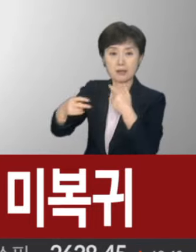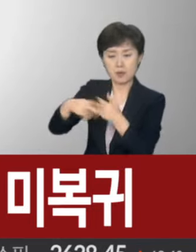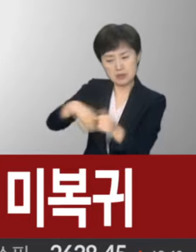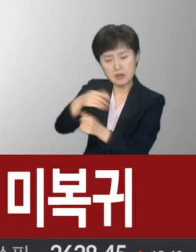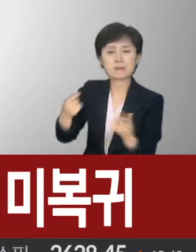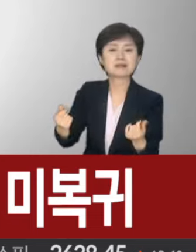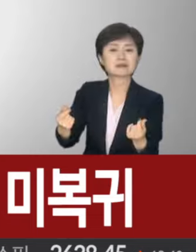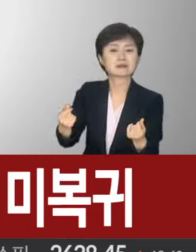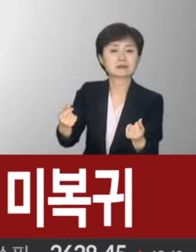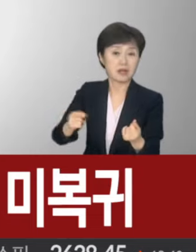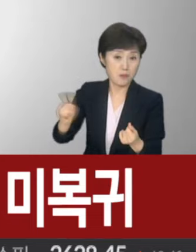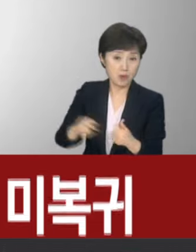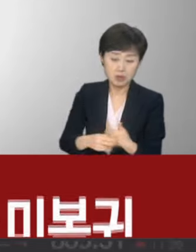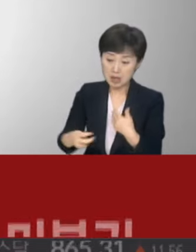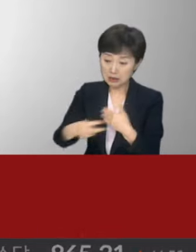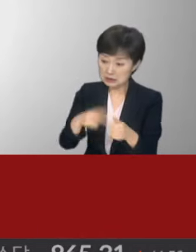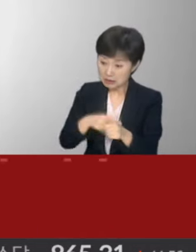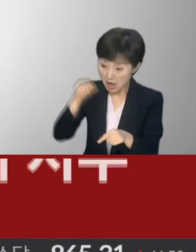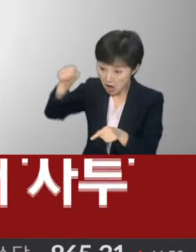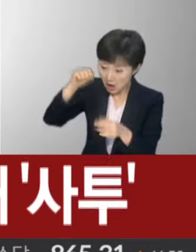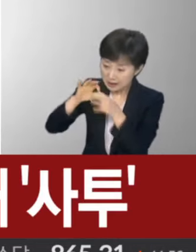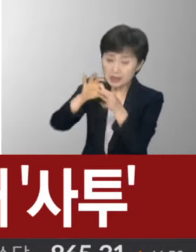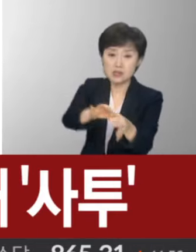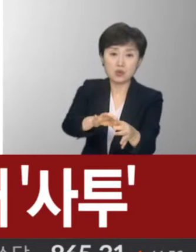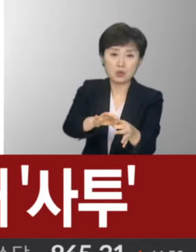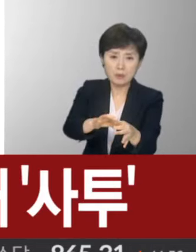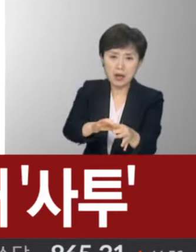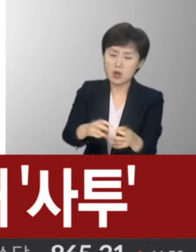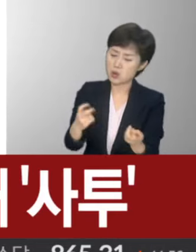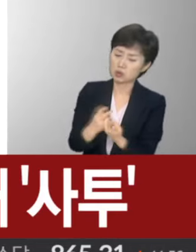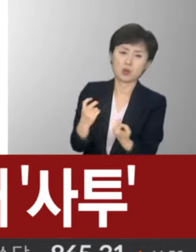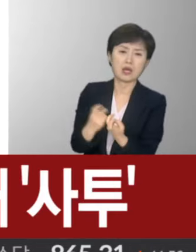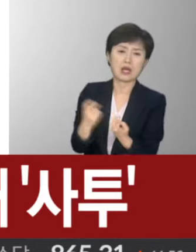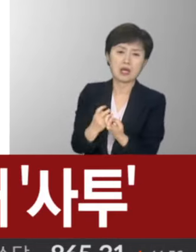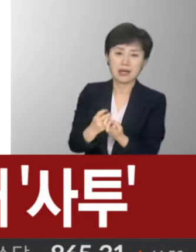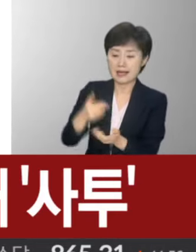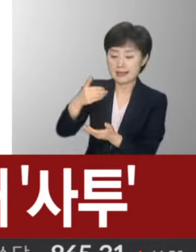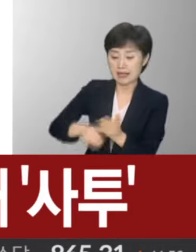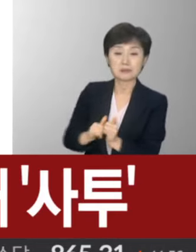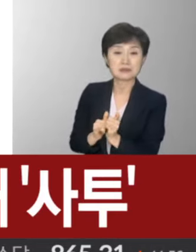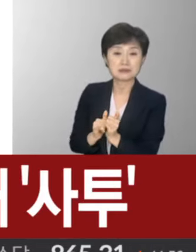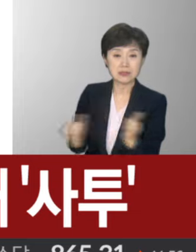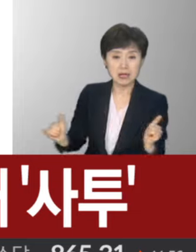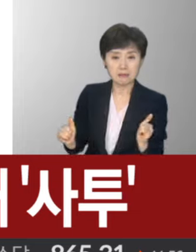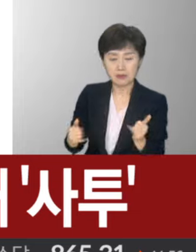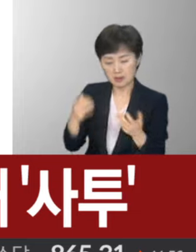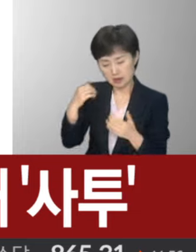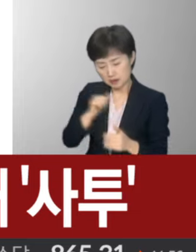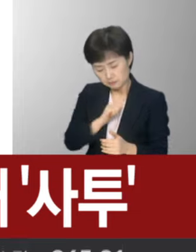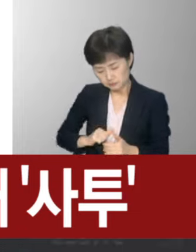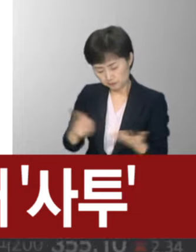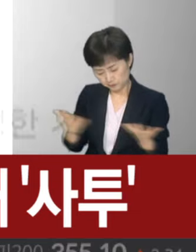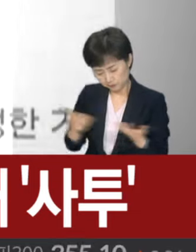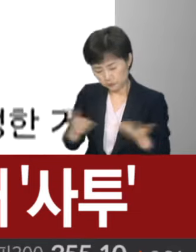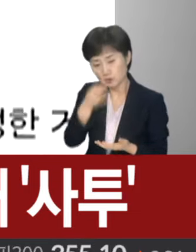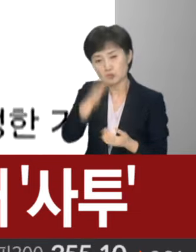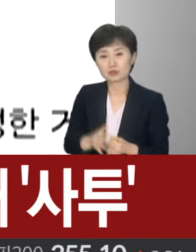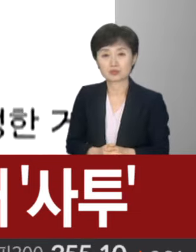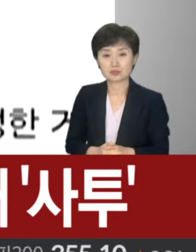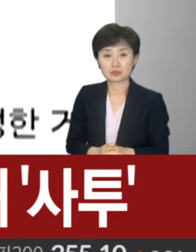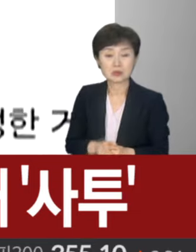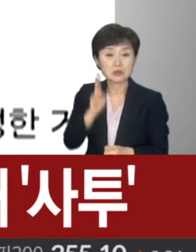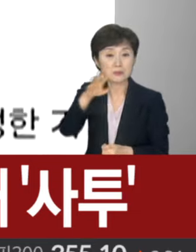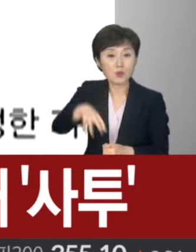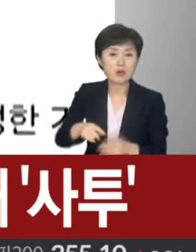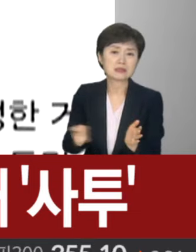비슷합니다. 전공의 공백이 길어지면서 의료 공백을 채우기 위한 남은 의료진의 고통도 커지고 있습니다. 가장 심각한